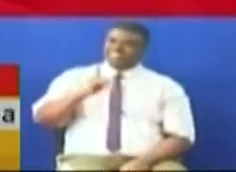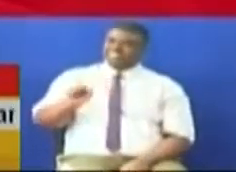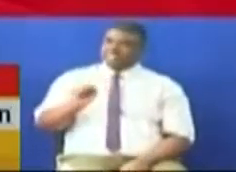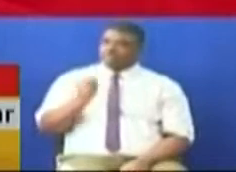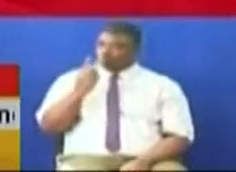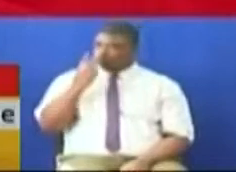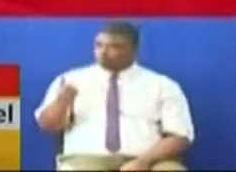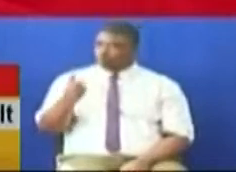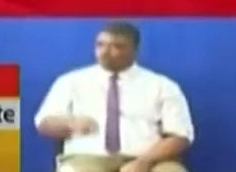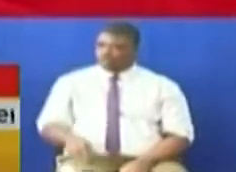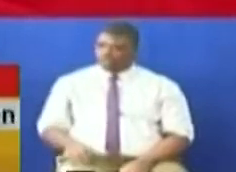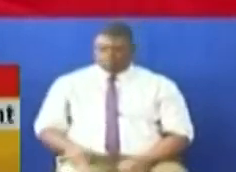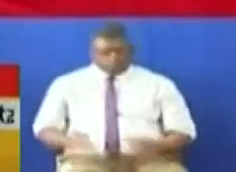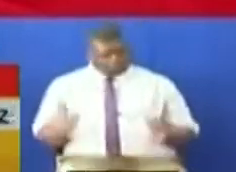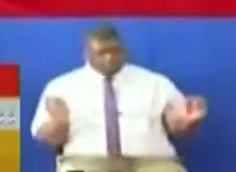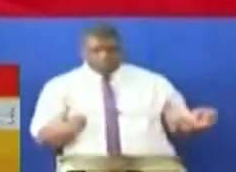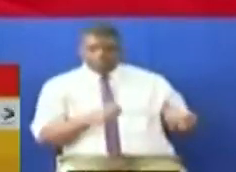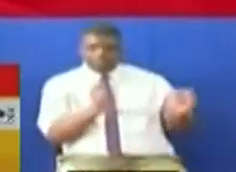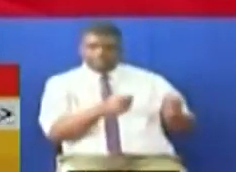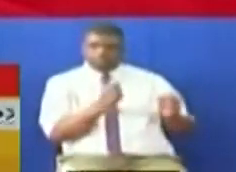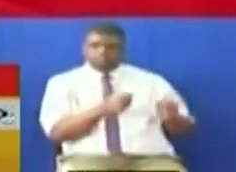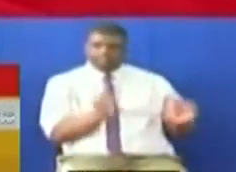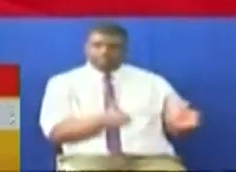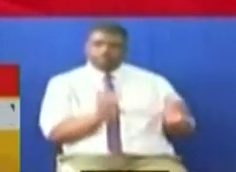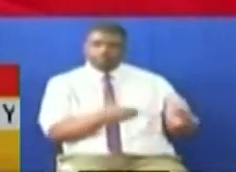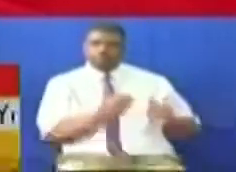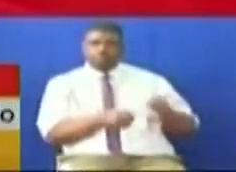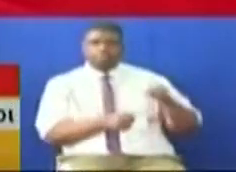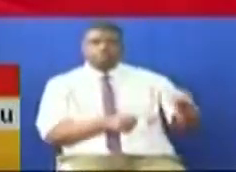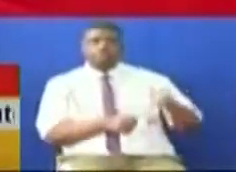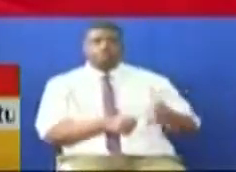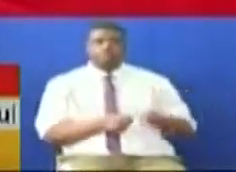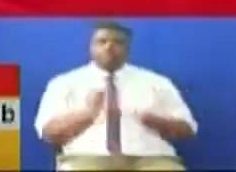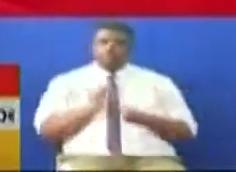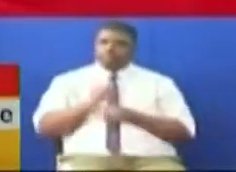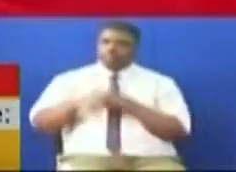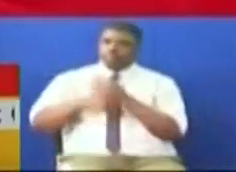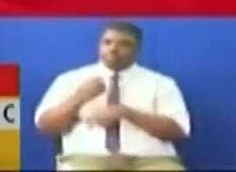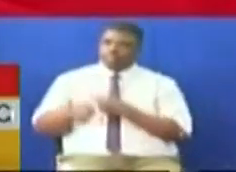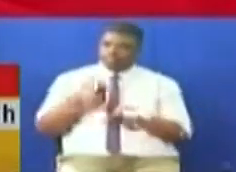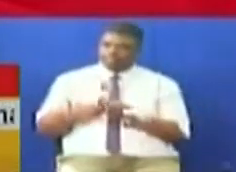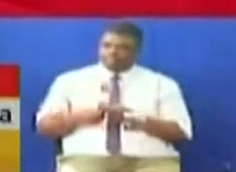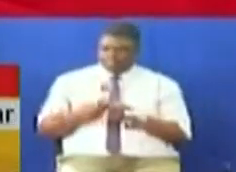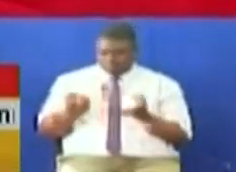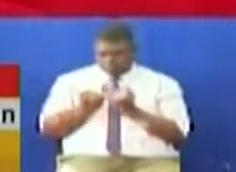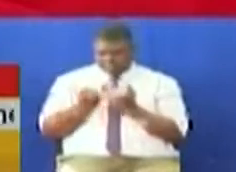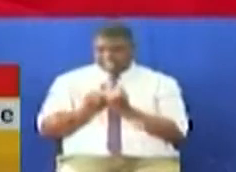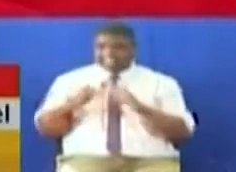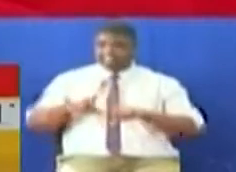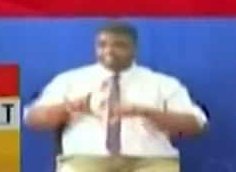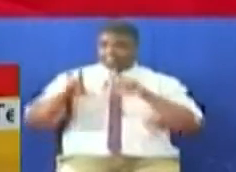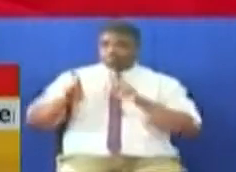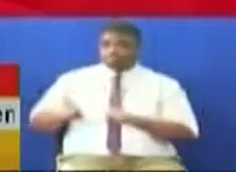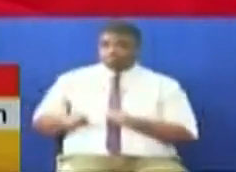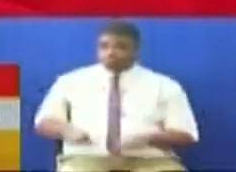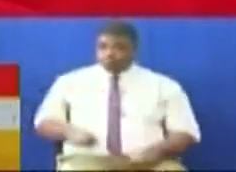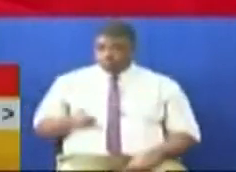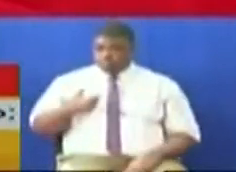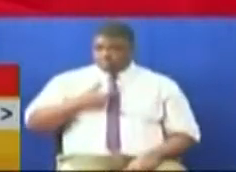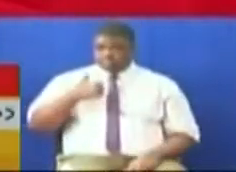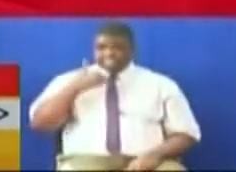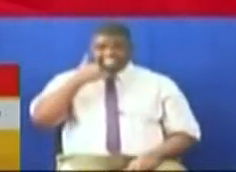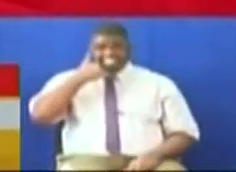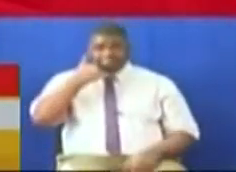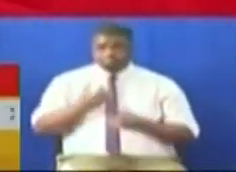Utaona hapa kuna swala la utunzaji wa malighafi za kuzalishia vitambulisho. Leo niko hapa bungeni napokea simu kutoka